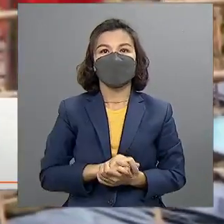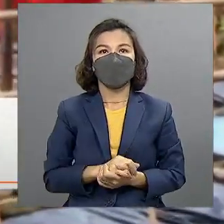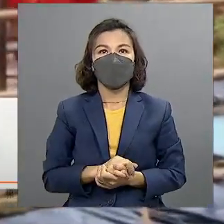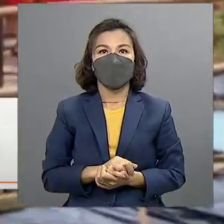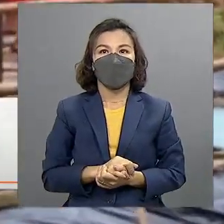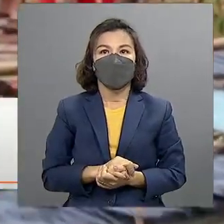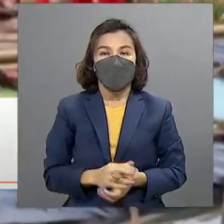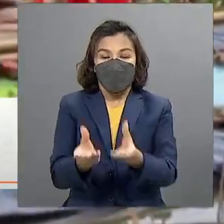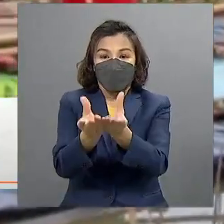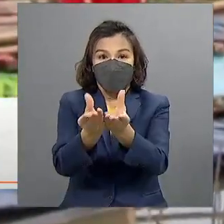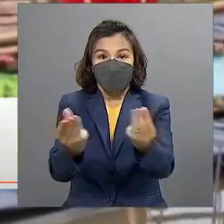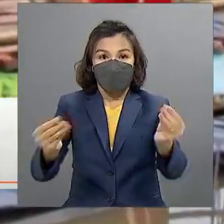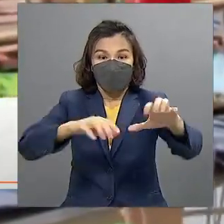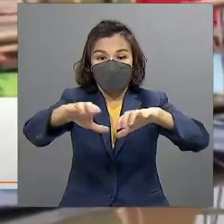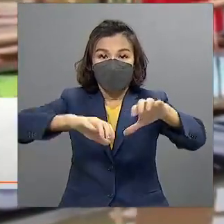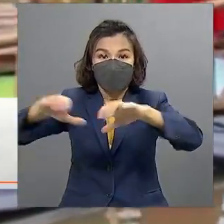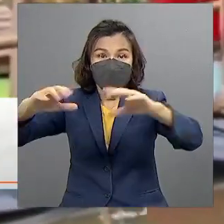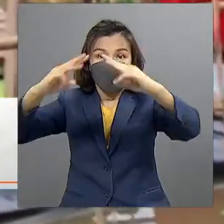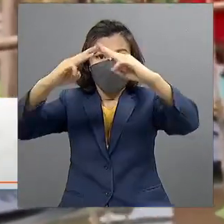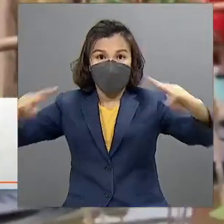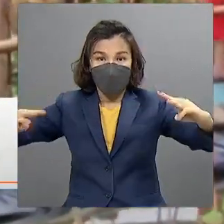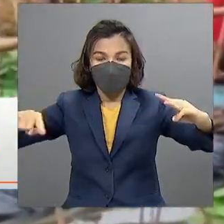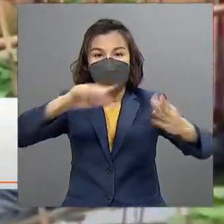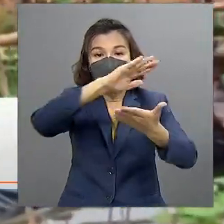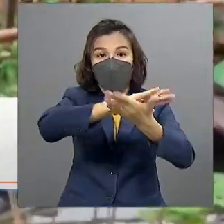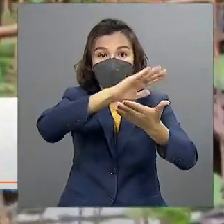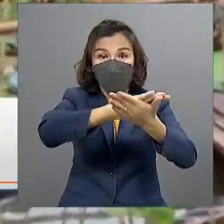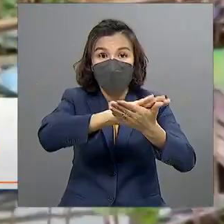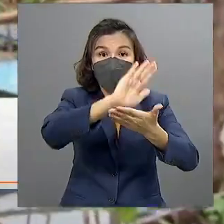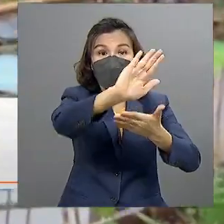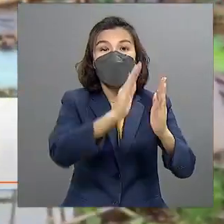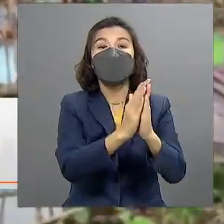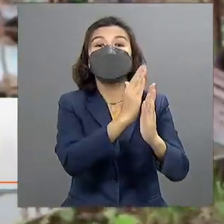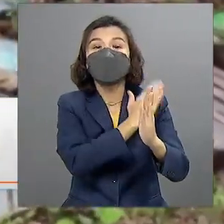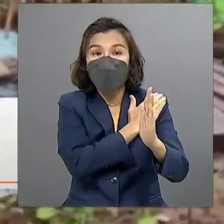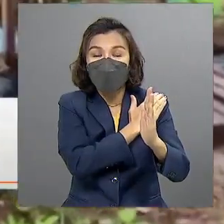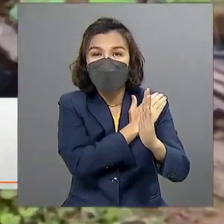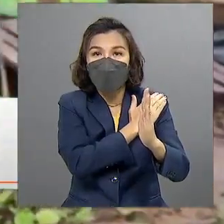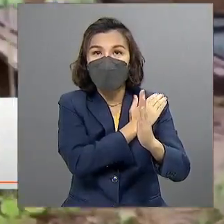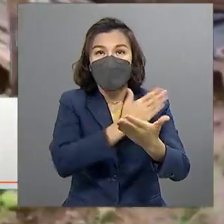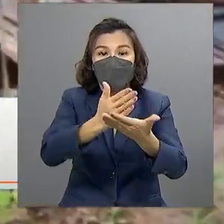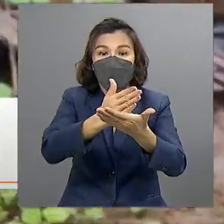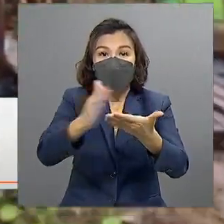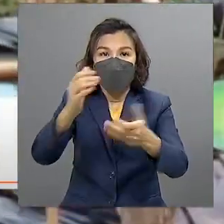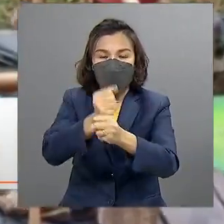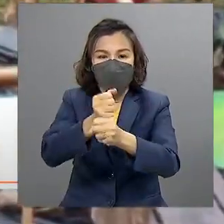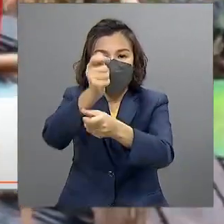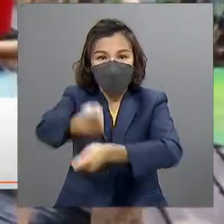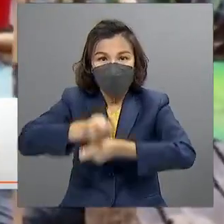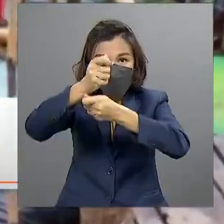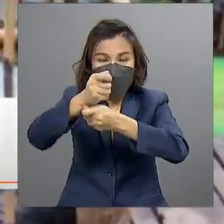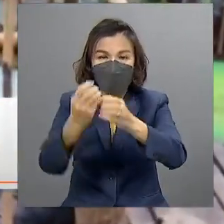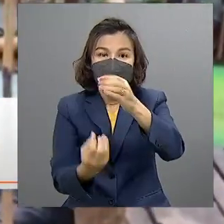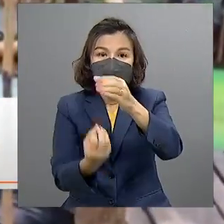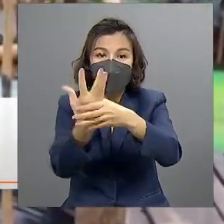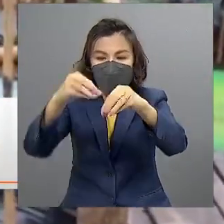ภายในบริเวณวัดซึ่งเป็นโรงเรียนพระปริยัติธรรมแบ่งทำเป็นแปลงเกษตรปลูกผักสวนครัวอย่